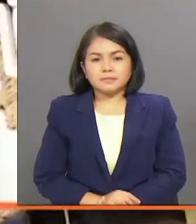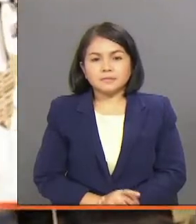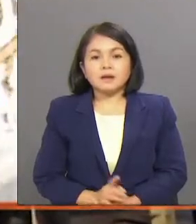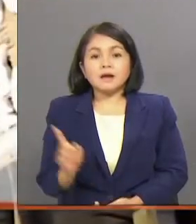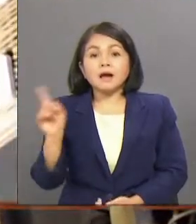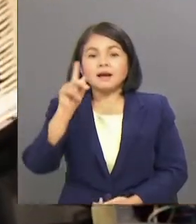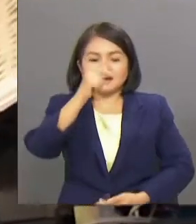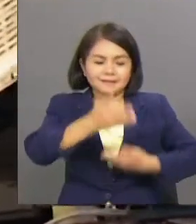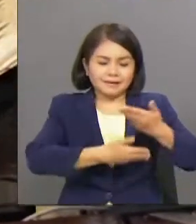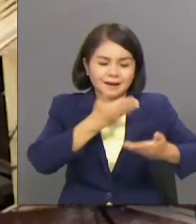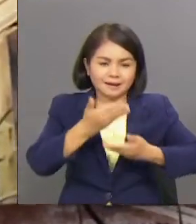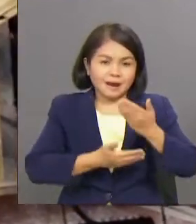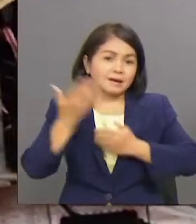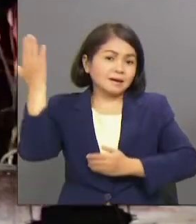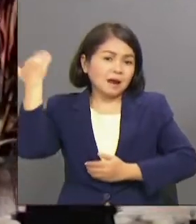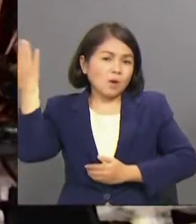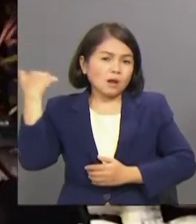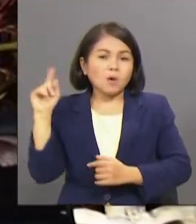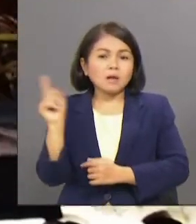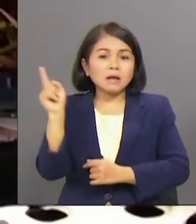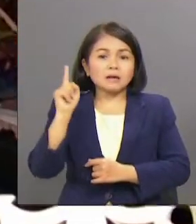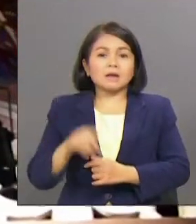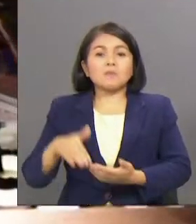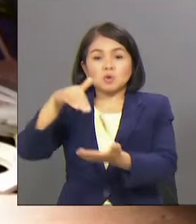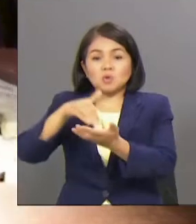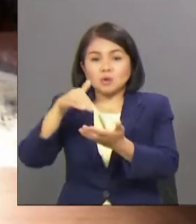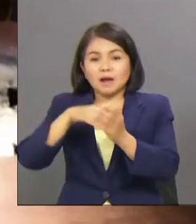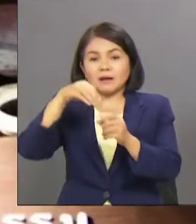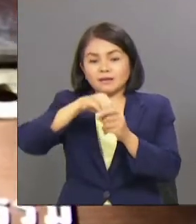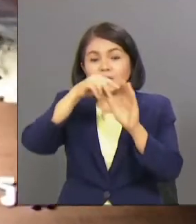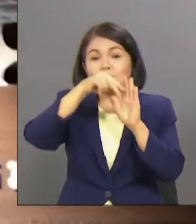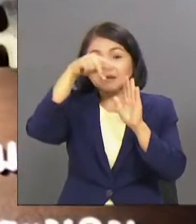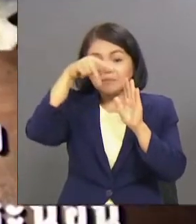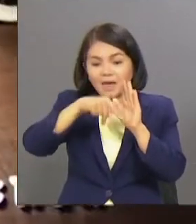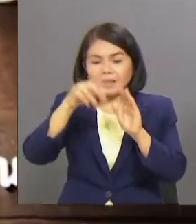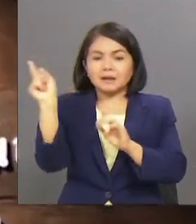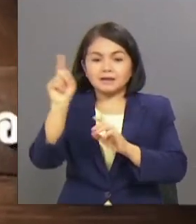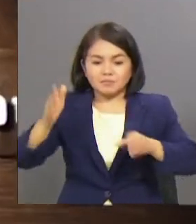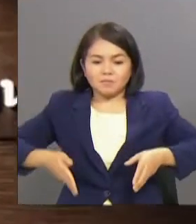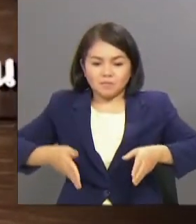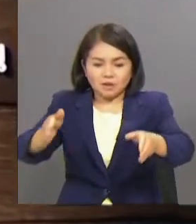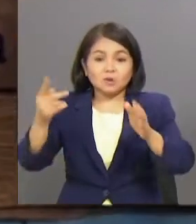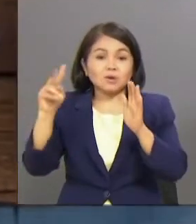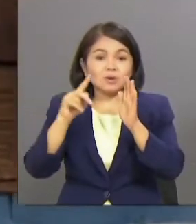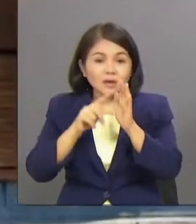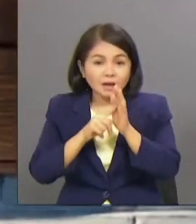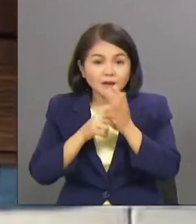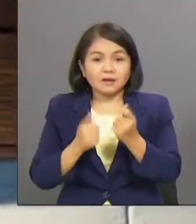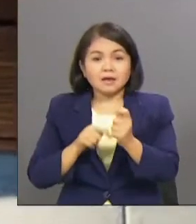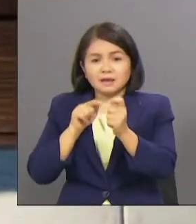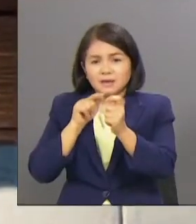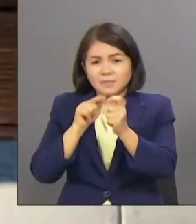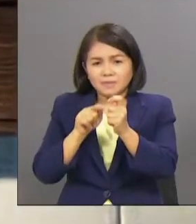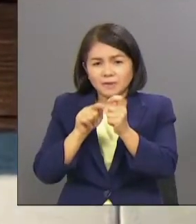กาดกองเก่าตลาดกลางใจเมืองจังหวัดแพร่ตั้งอยู่ที่ถนนคำลือตำบลในเวียงอำเภอเมือง